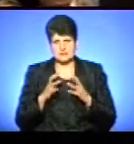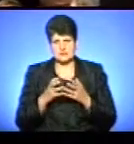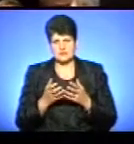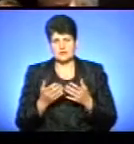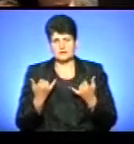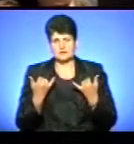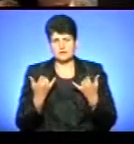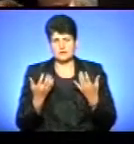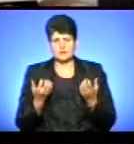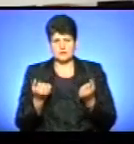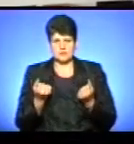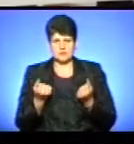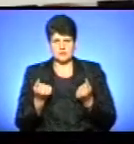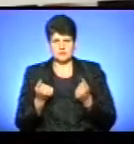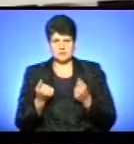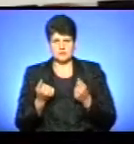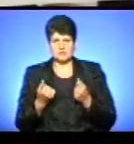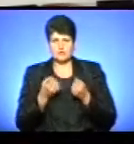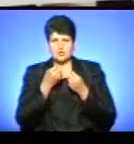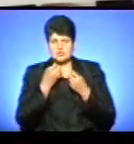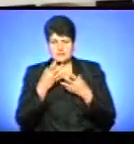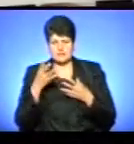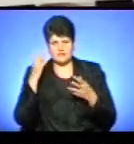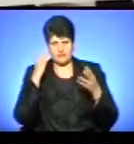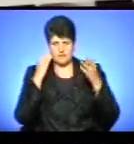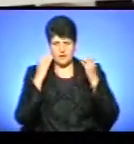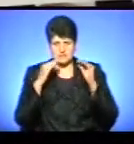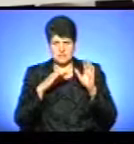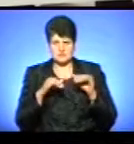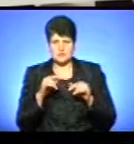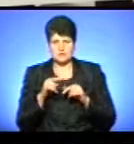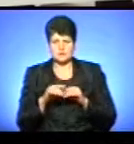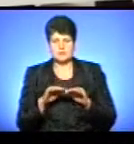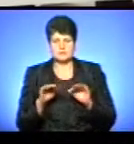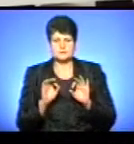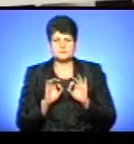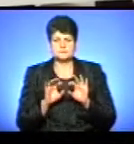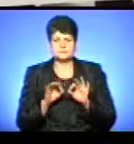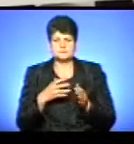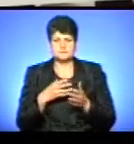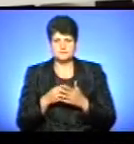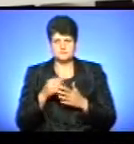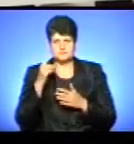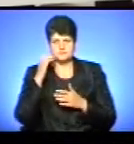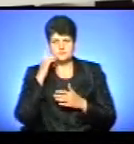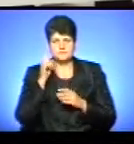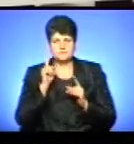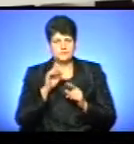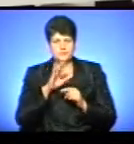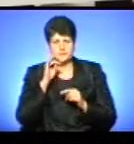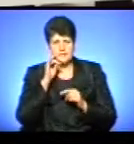отримала дуже таке, знаєте, позитивне враження після того, як дітки висловлювали свої думки. Я навіть не